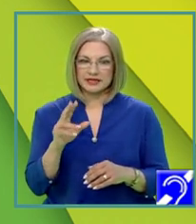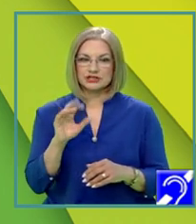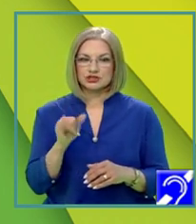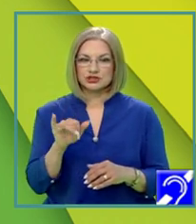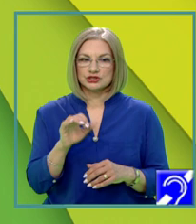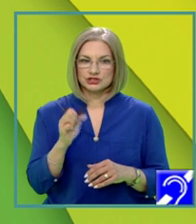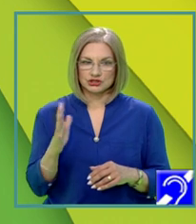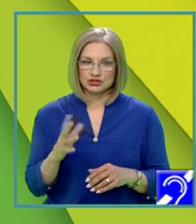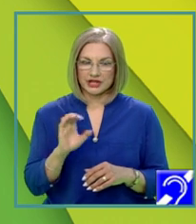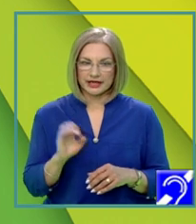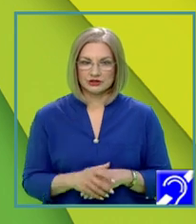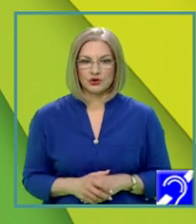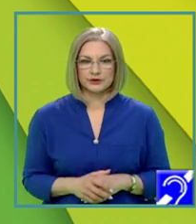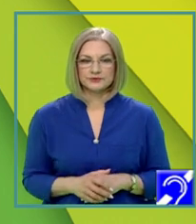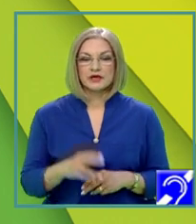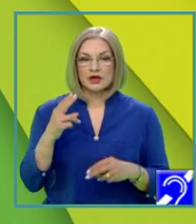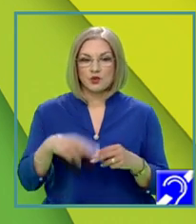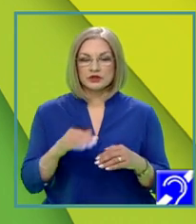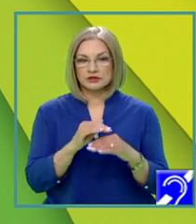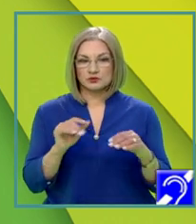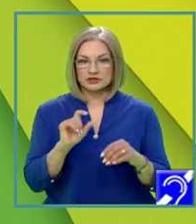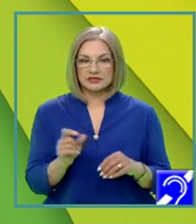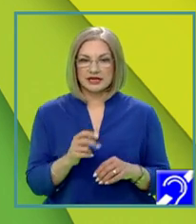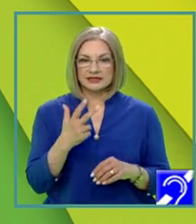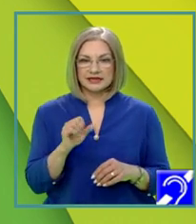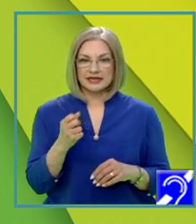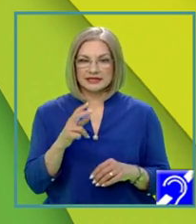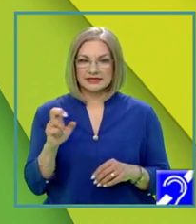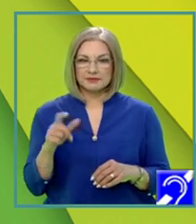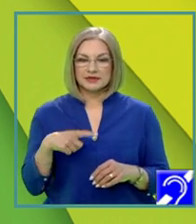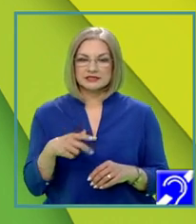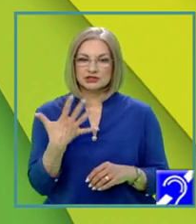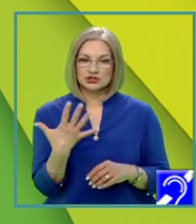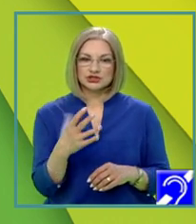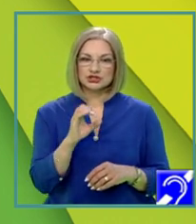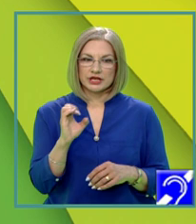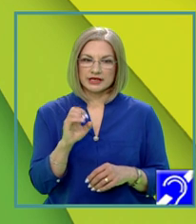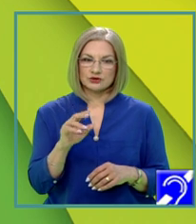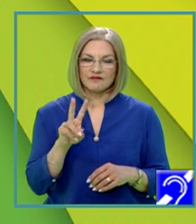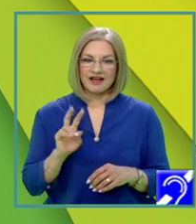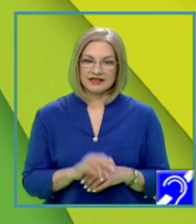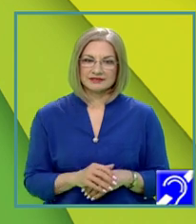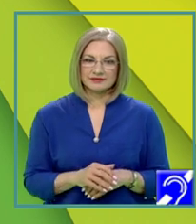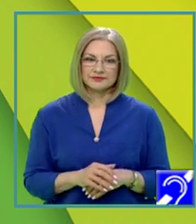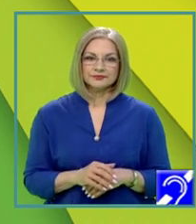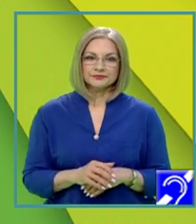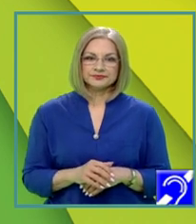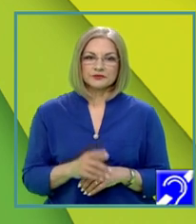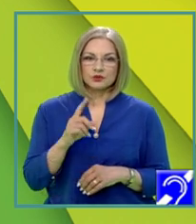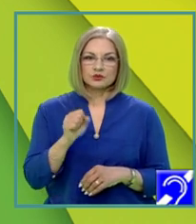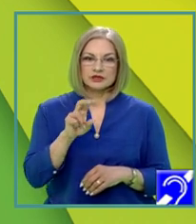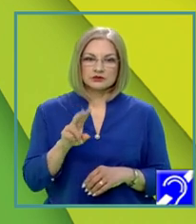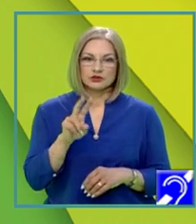p astfel încât pe ultimul strat 3 S3 preț avem cinci electroni de valență 1 S2 2 S2 pe